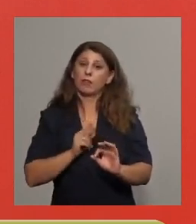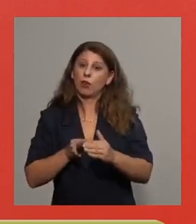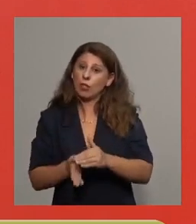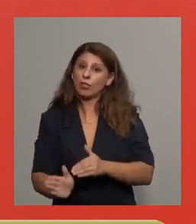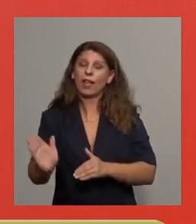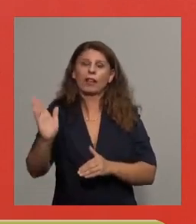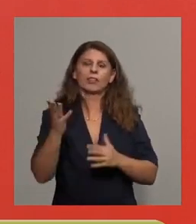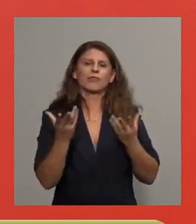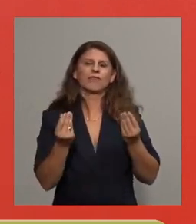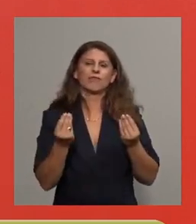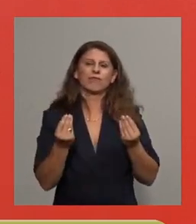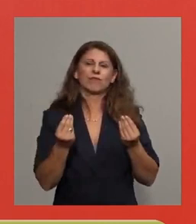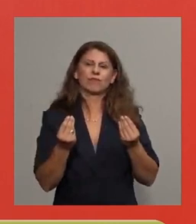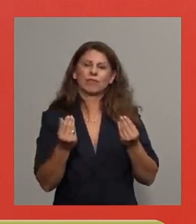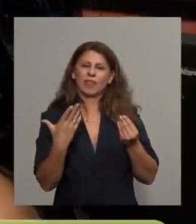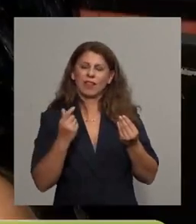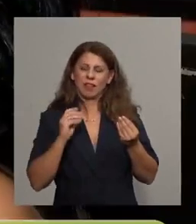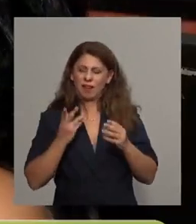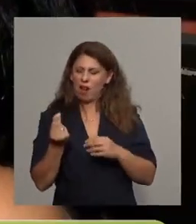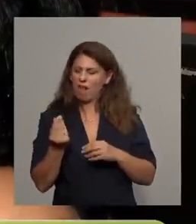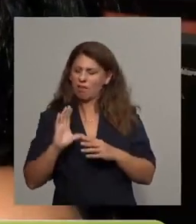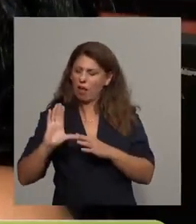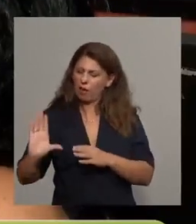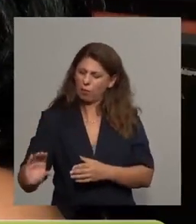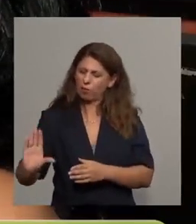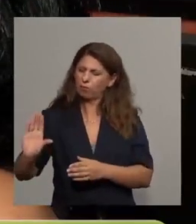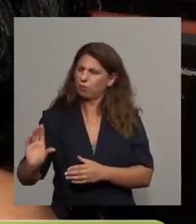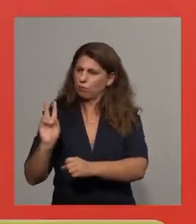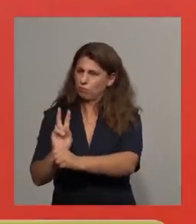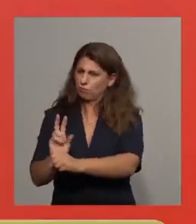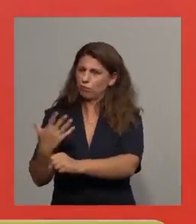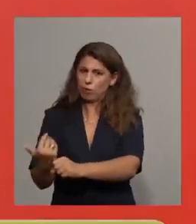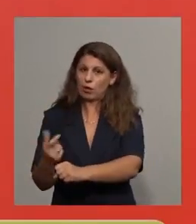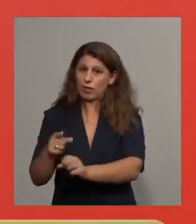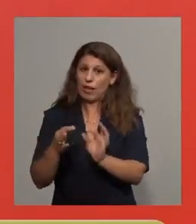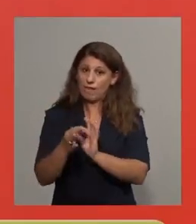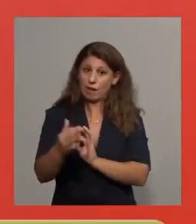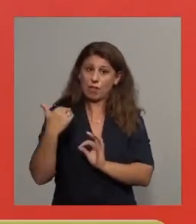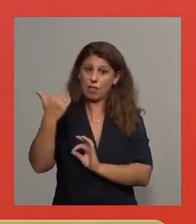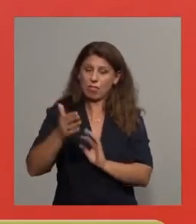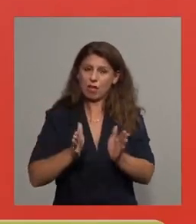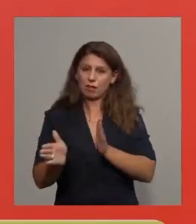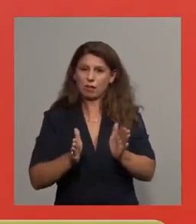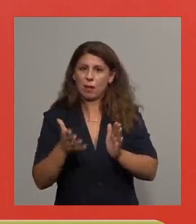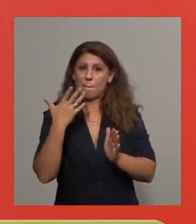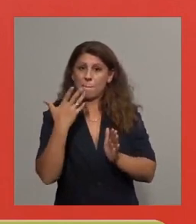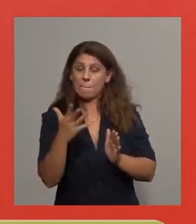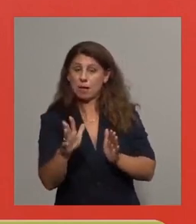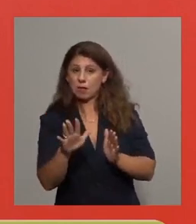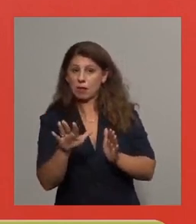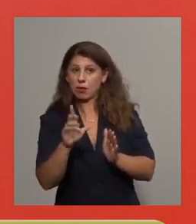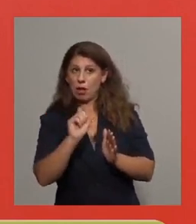διέξοδα διάφορα λιμνάζοντα κεφάλαια και για την εφαρμογή του θα κατευθυνθούν περί τα